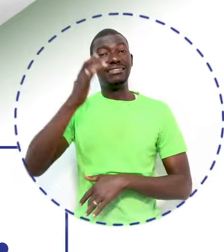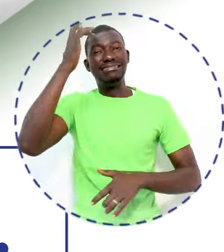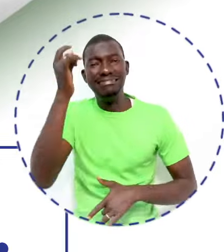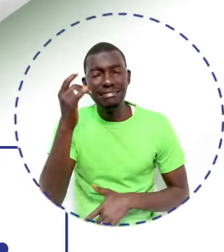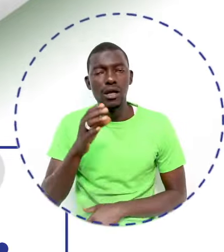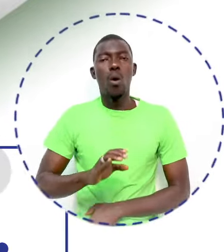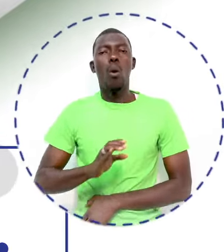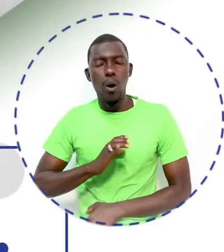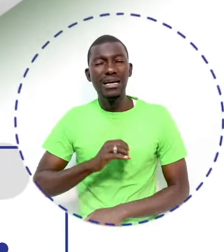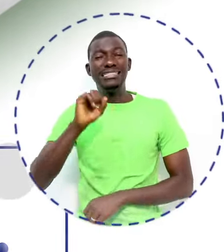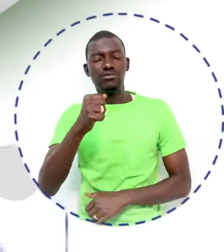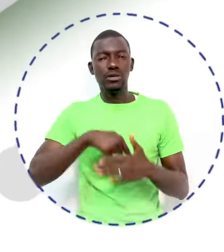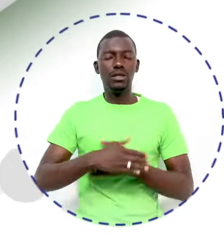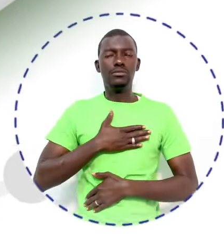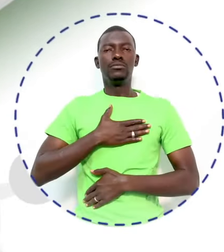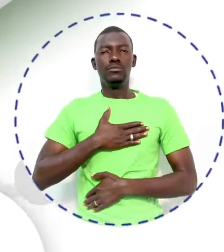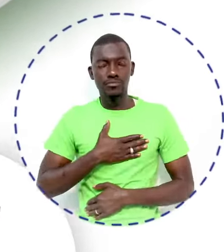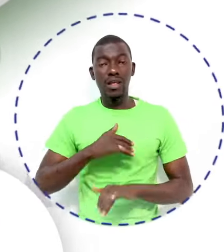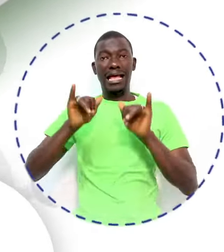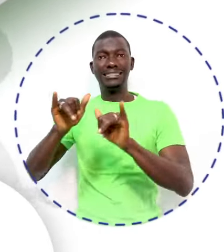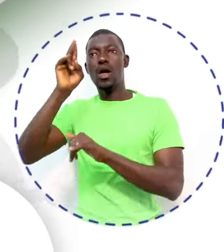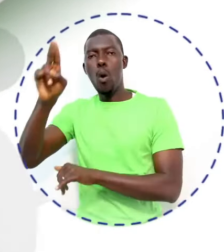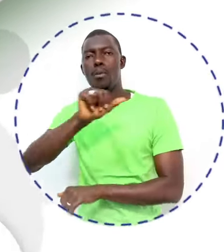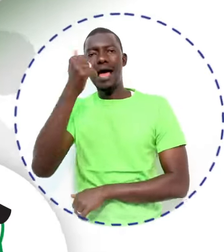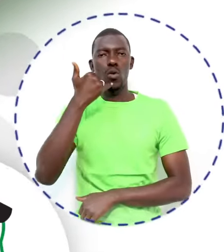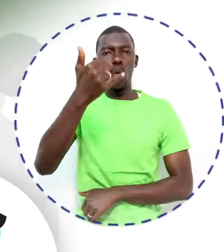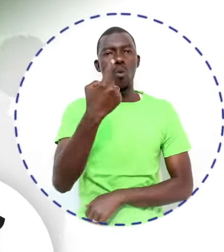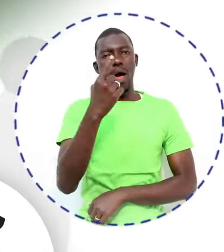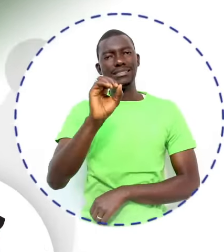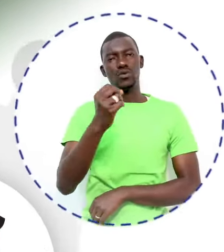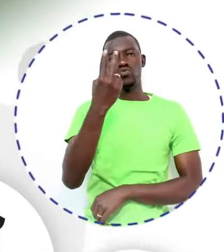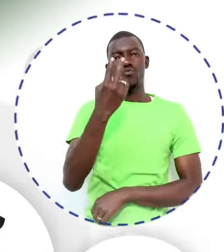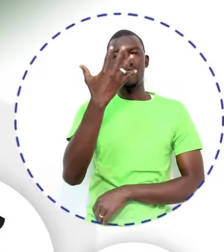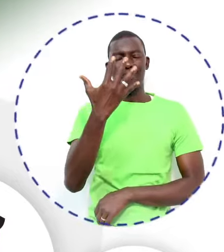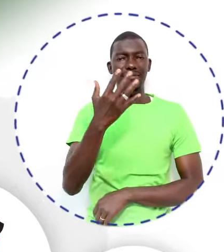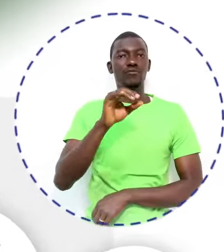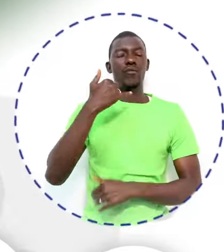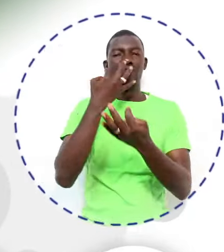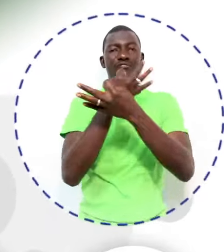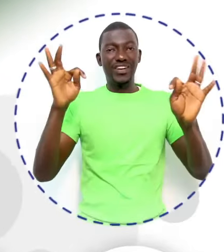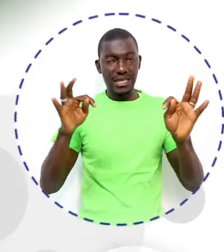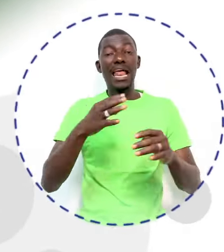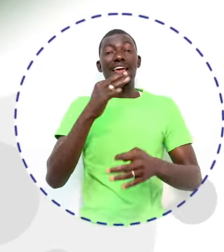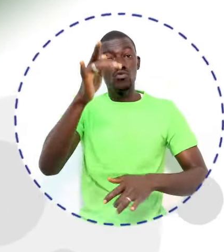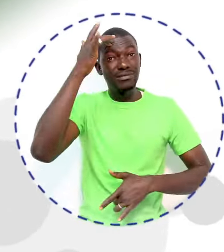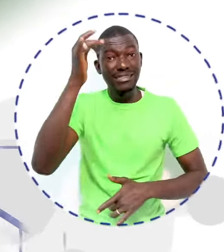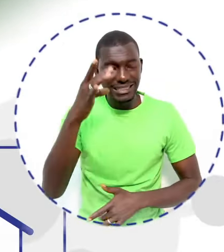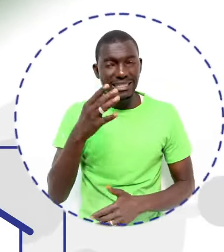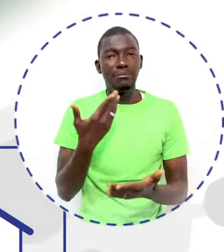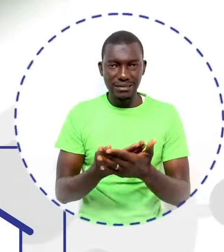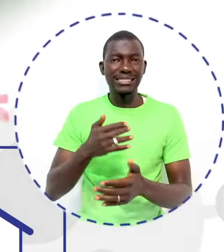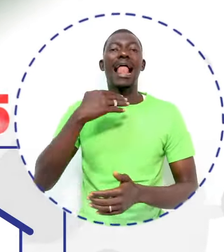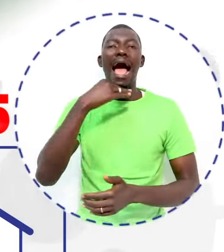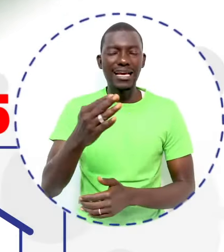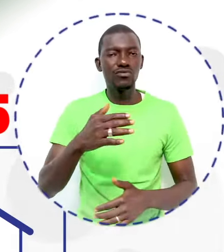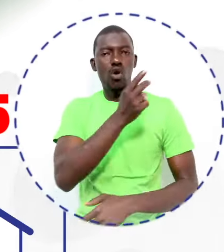magadunge telle jaman dingranunga gelli fatanta wo na kita teguye ma anga kore himpene toko kandi anna 1025